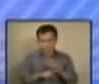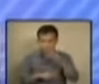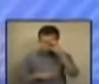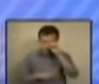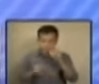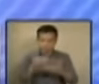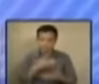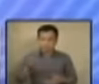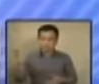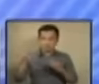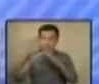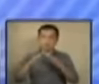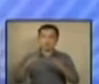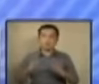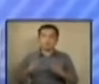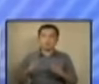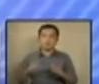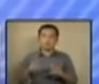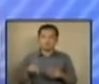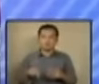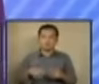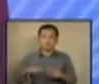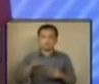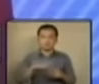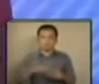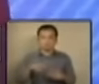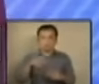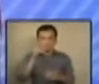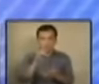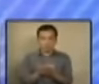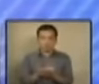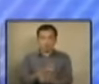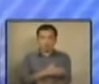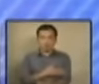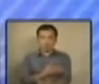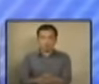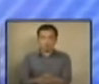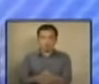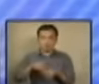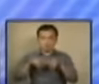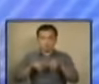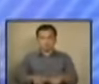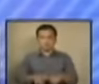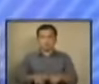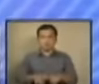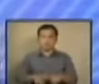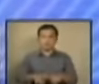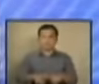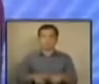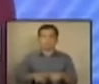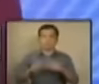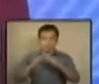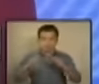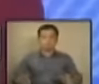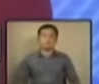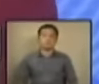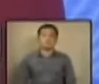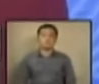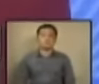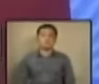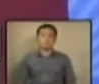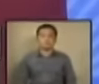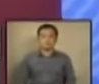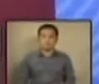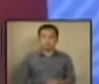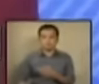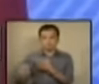palayasin natin doon sa bahay. Okay. Para itong sinisis at yung anak niya ang manatili dito po sa bahay. At obligasyon